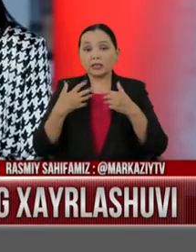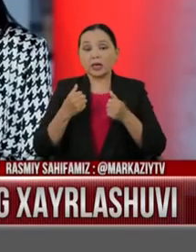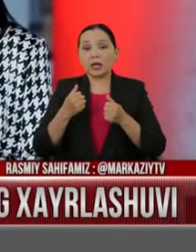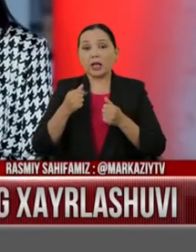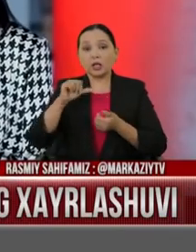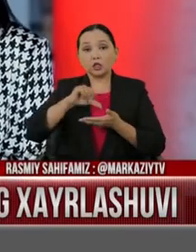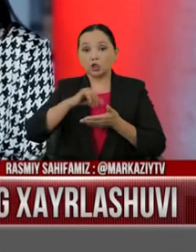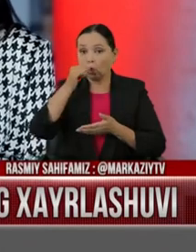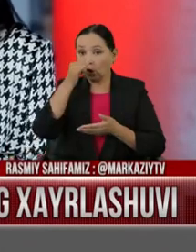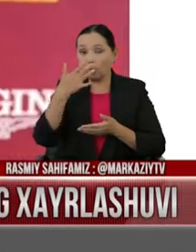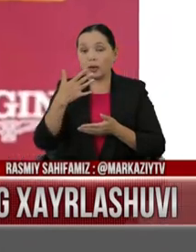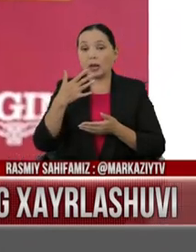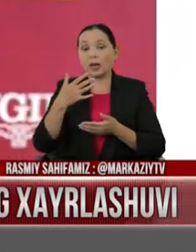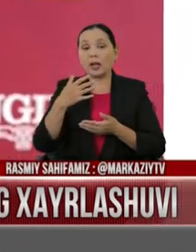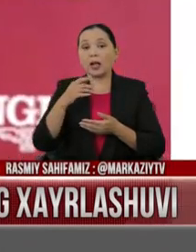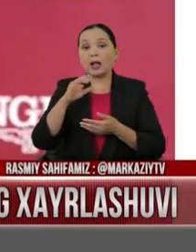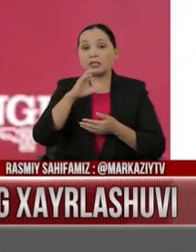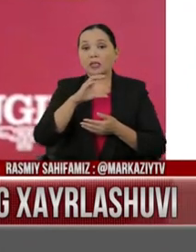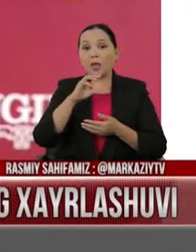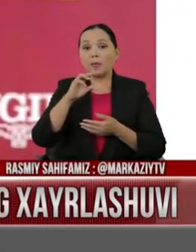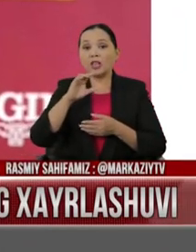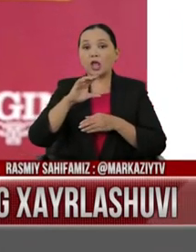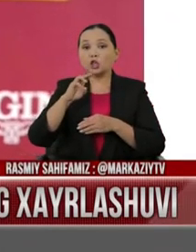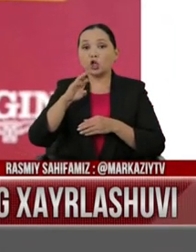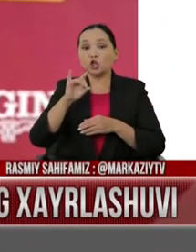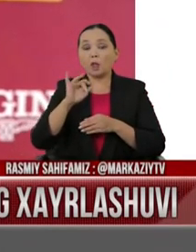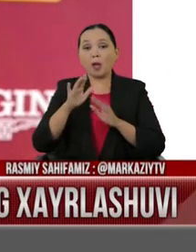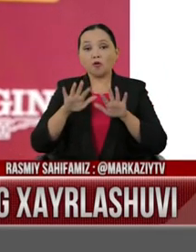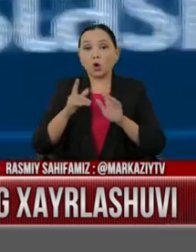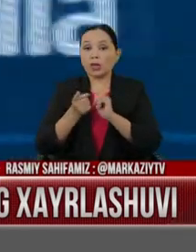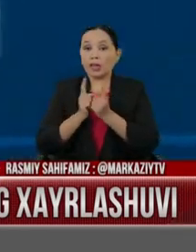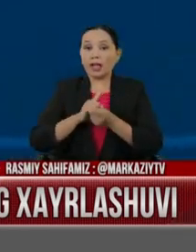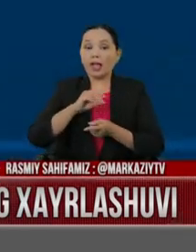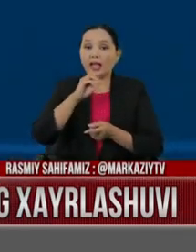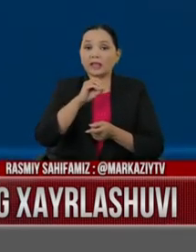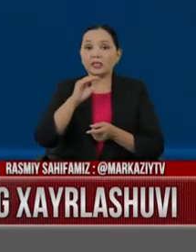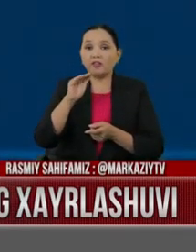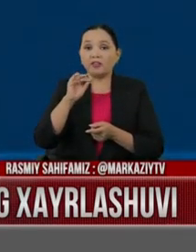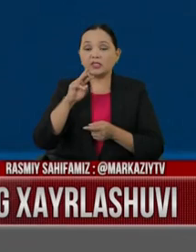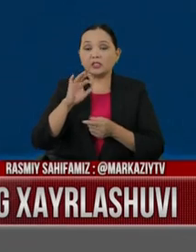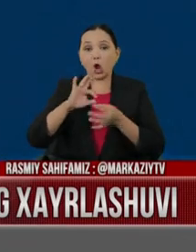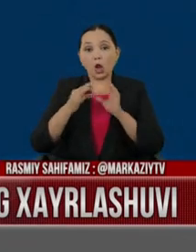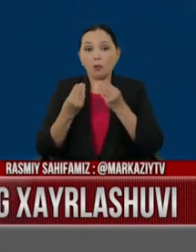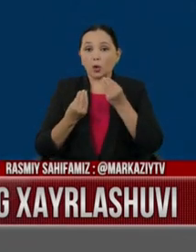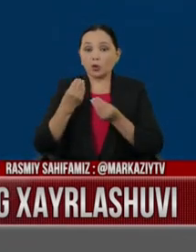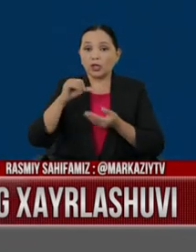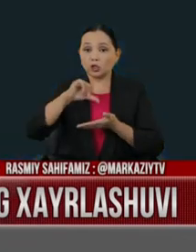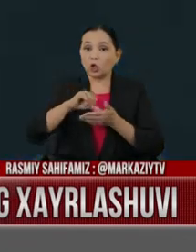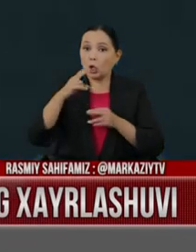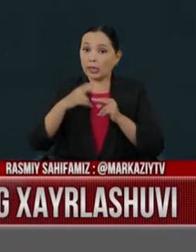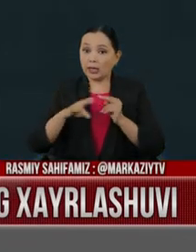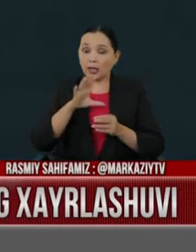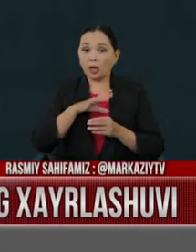саломатлиги сабаб унда иштирок эта олмаган спортчимиз Сабина Ташкин Boyevaning o'rnini egallagan Yekaterina Fetisova Olimpiya o'yinlarida